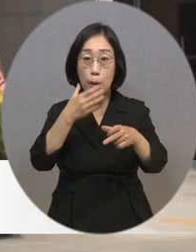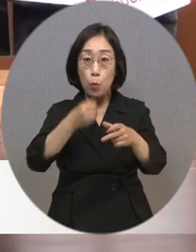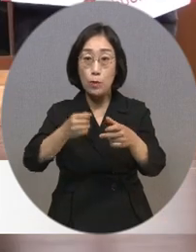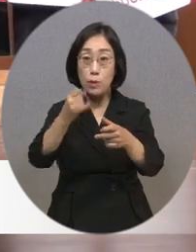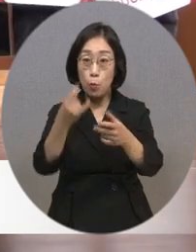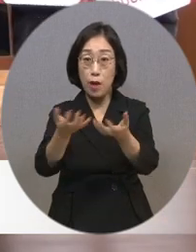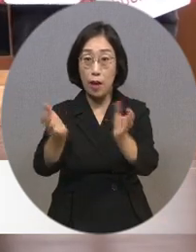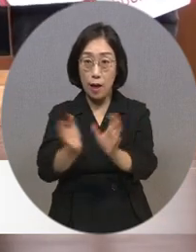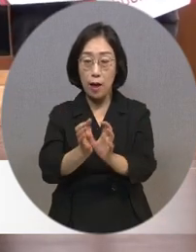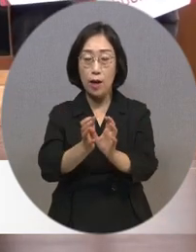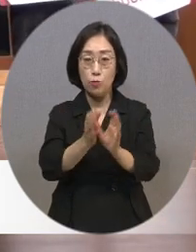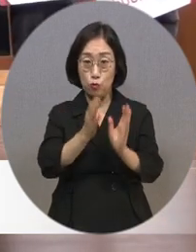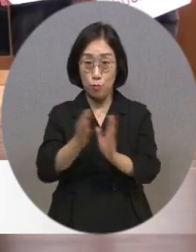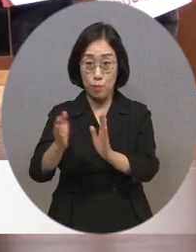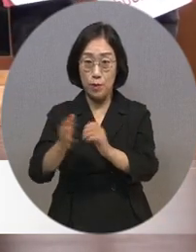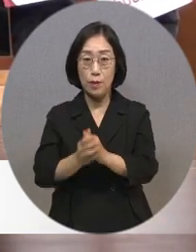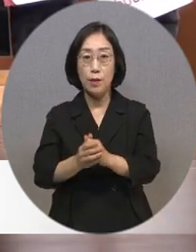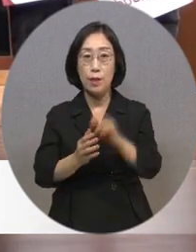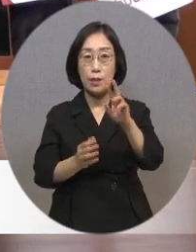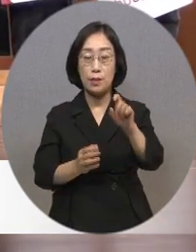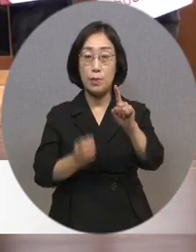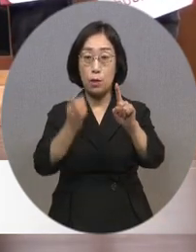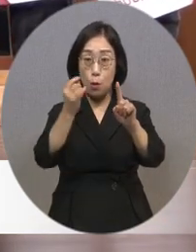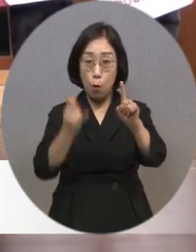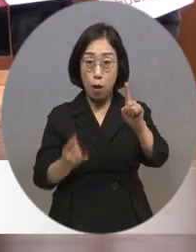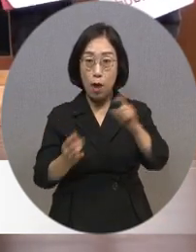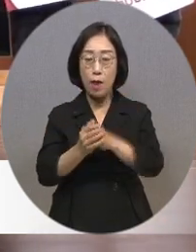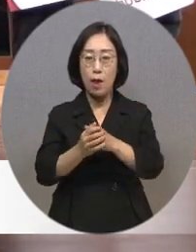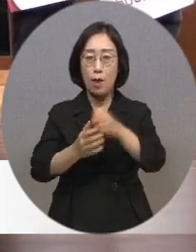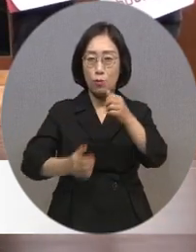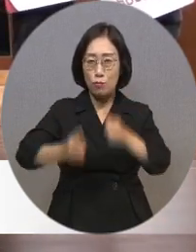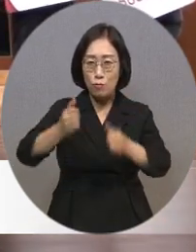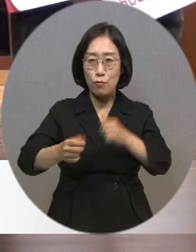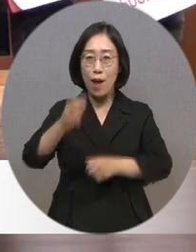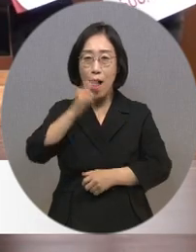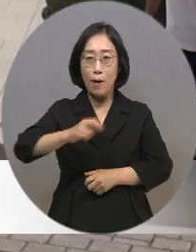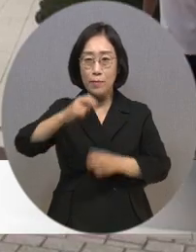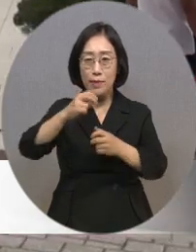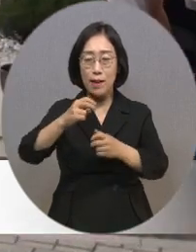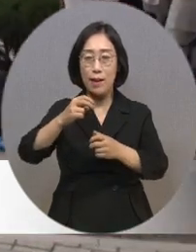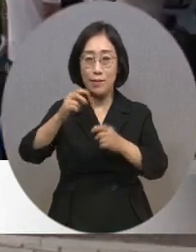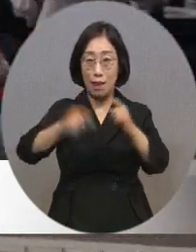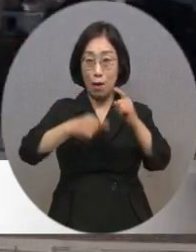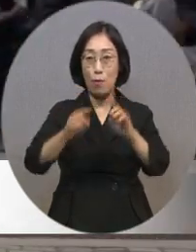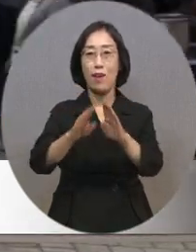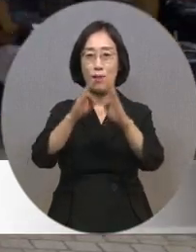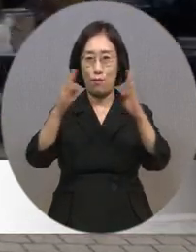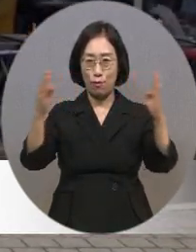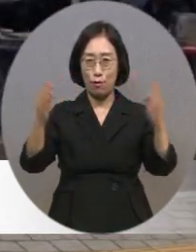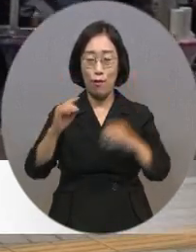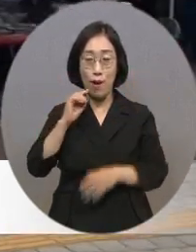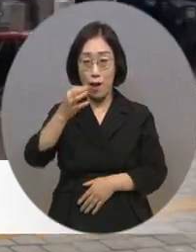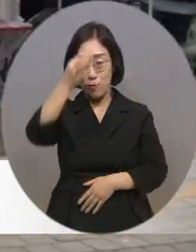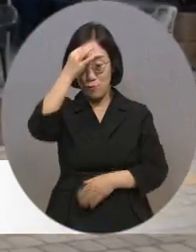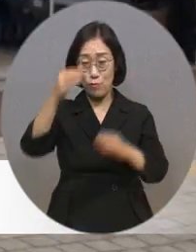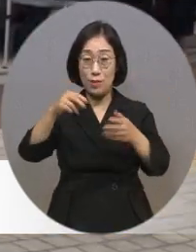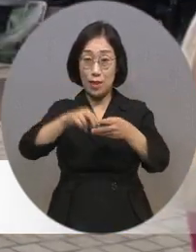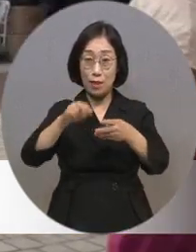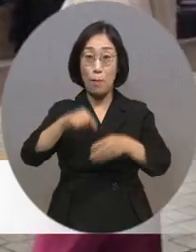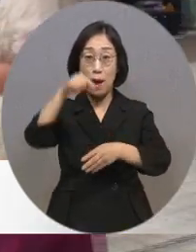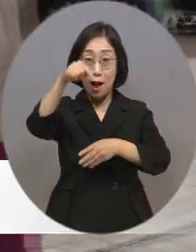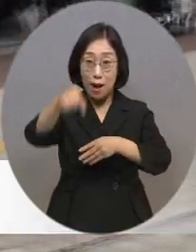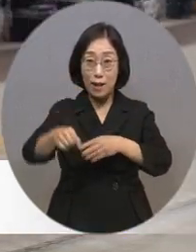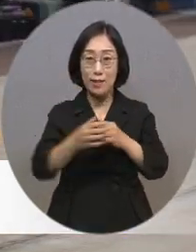주최하는 제21회 경기도 시군대항 장애인 합창대회가 열렸습니다. 아트센터 바깥들에는 경기도